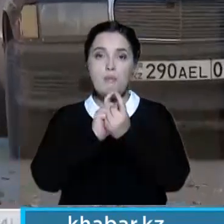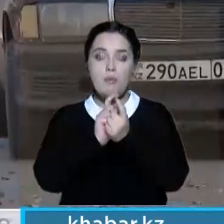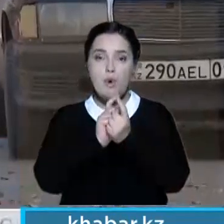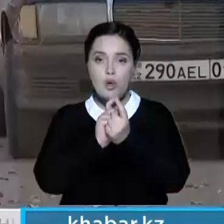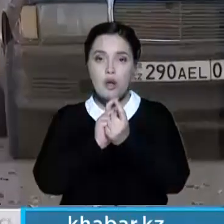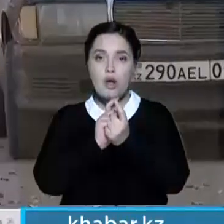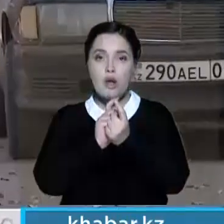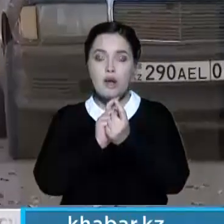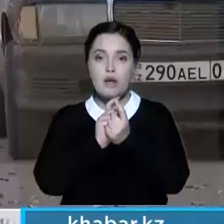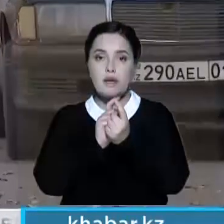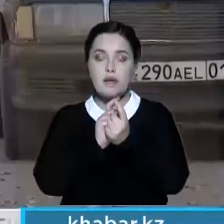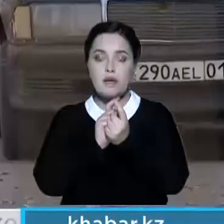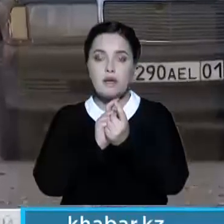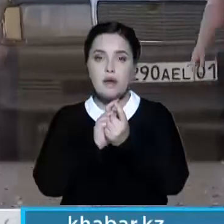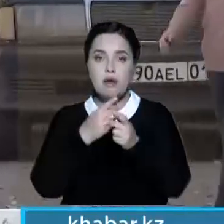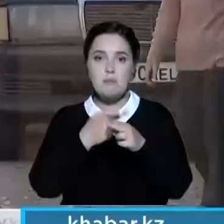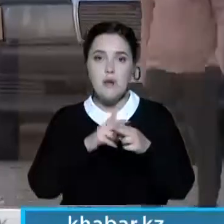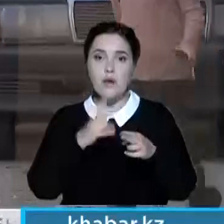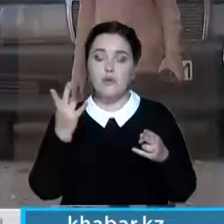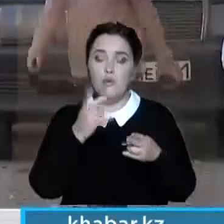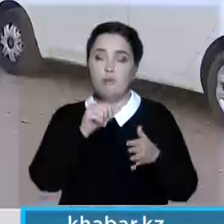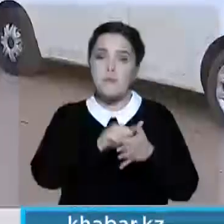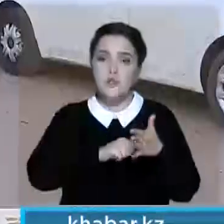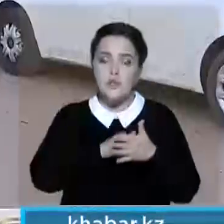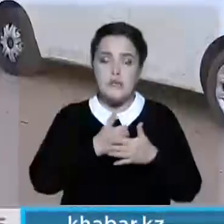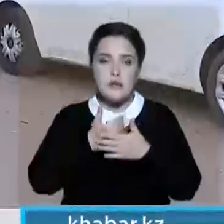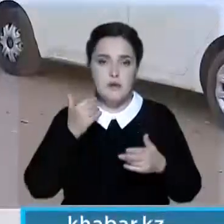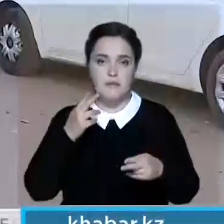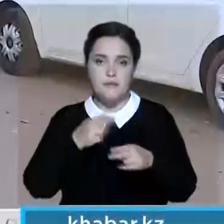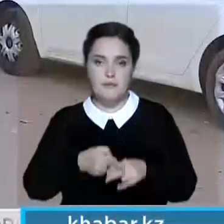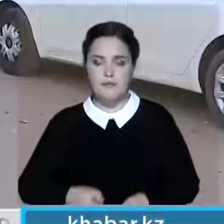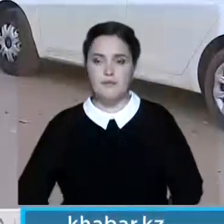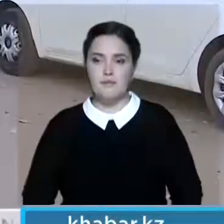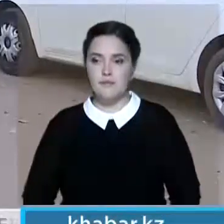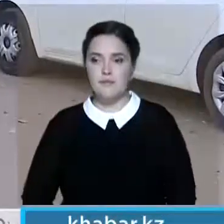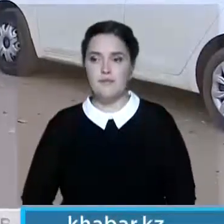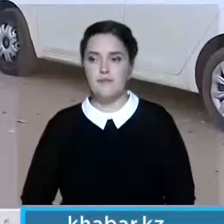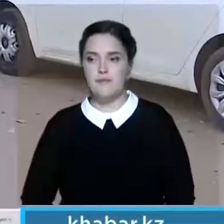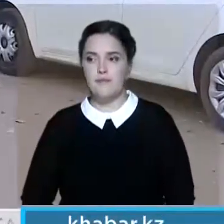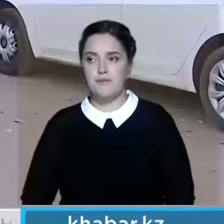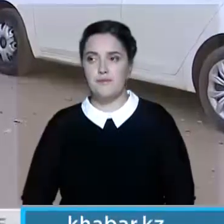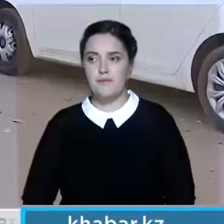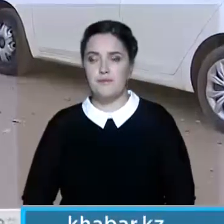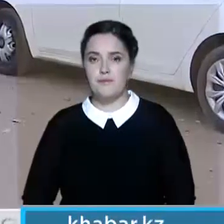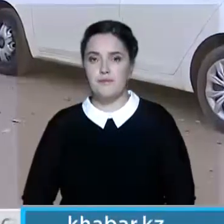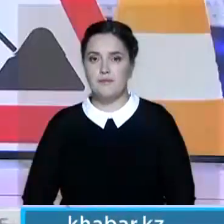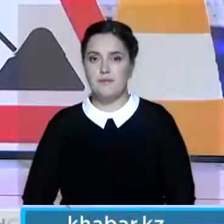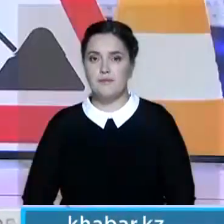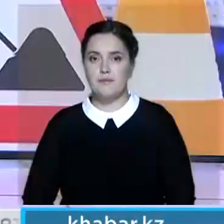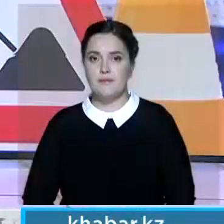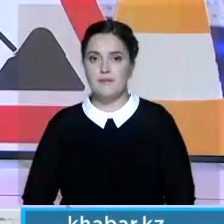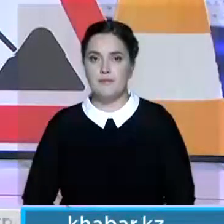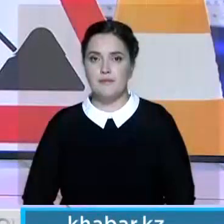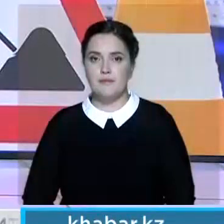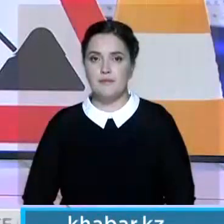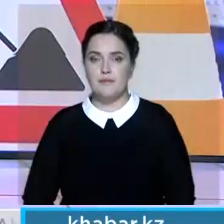с причинами, а с последствиями. Назымгуль Кумыспаева, Айдос Медильбеков, Бахытбек Нуртаев, Хабар.